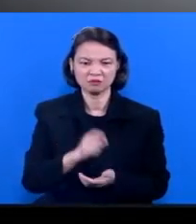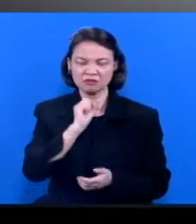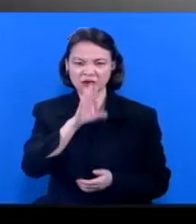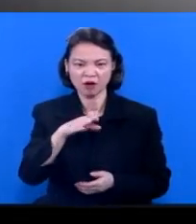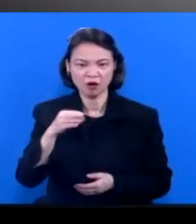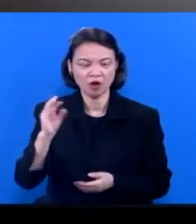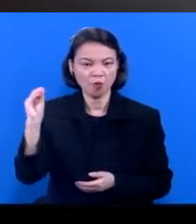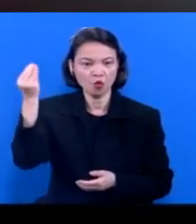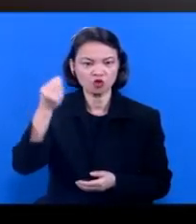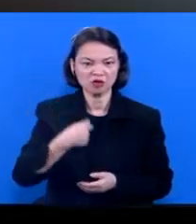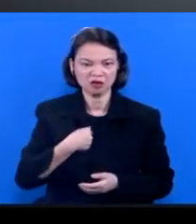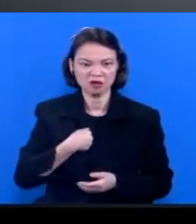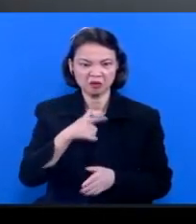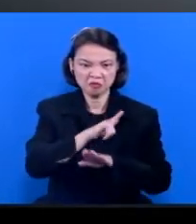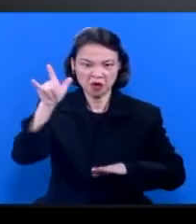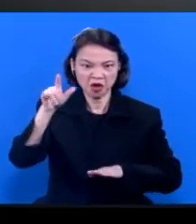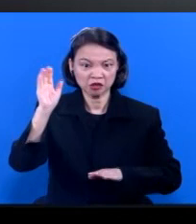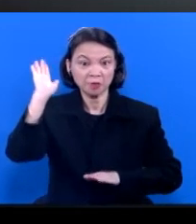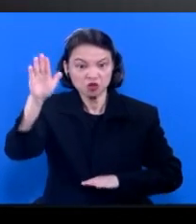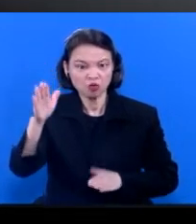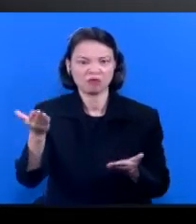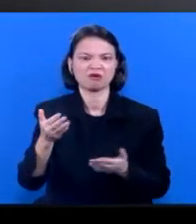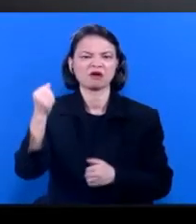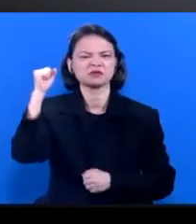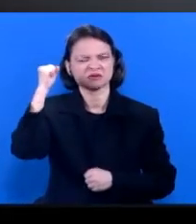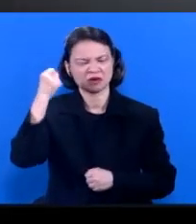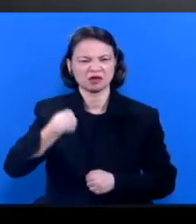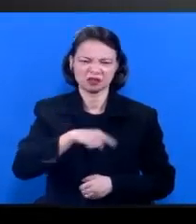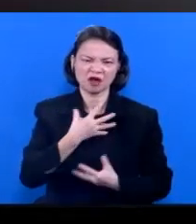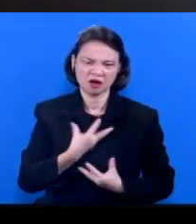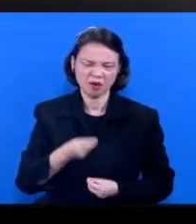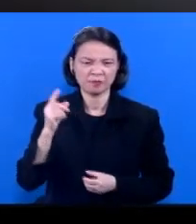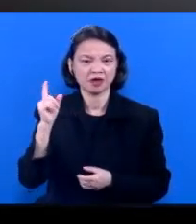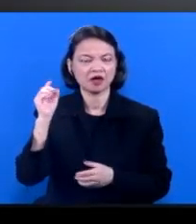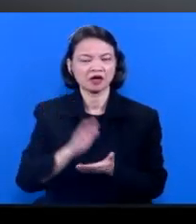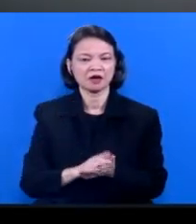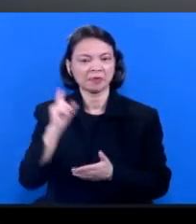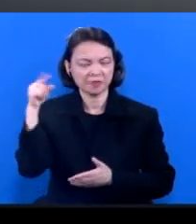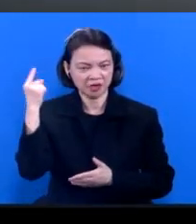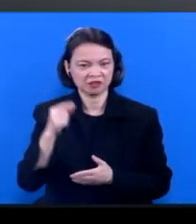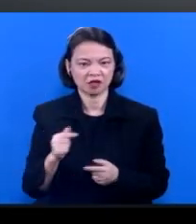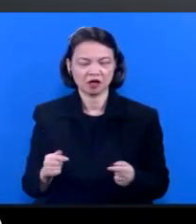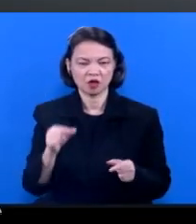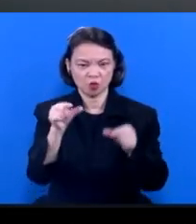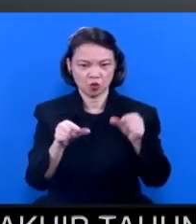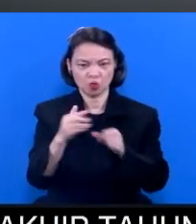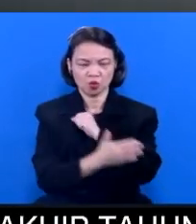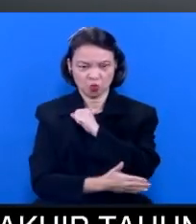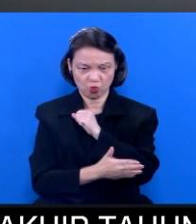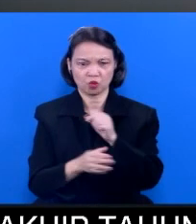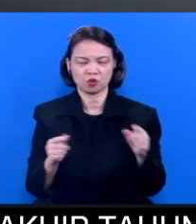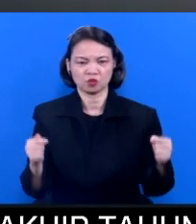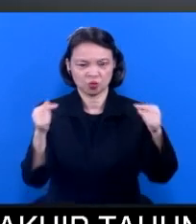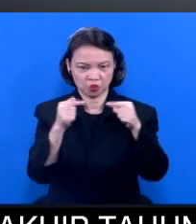nggak bisa juga. Gitu. Jadi kita harapannya itu pemerintah maupun pihak-pihak terkait ya, agen segala macam